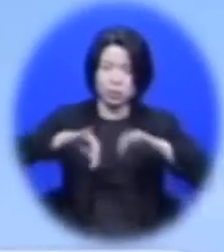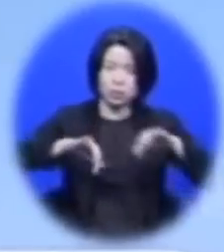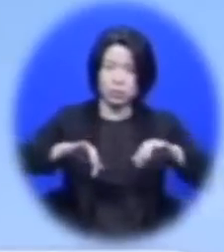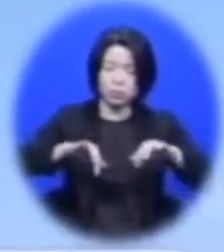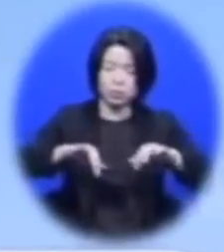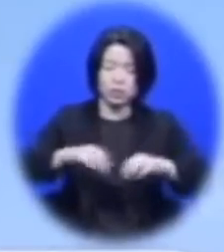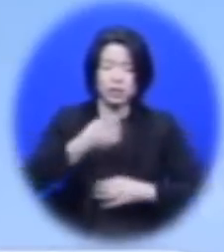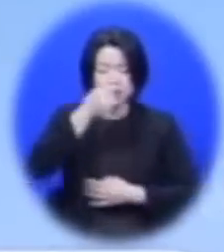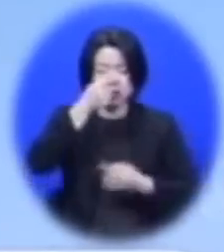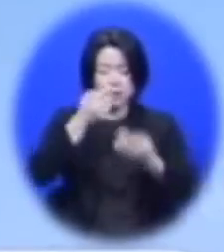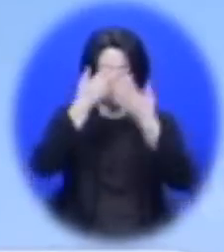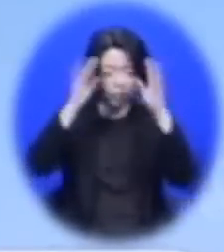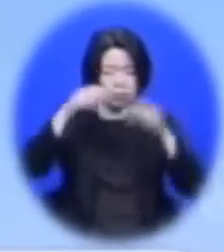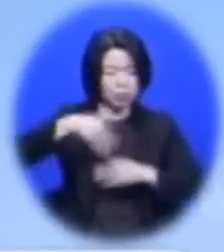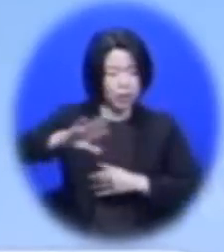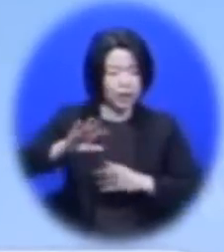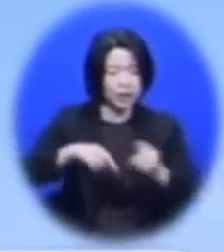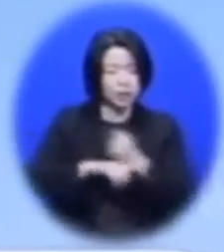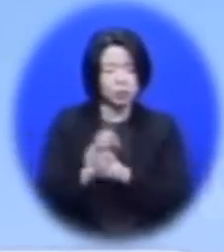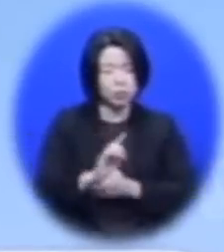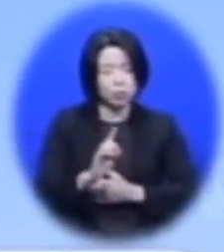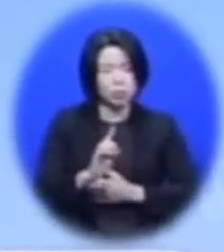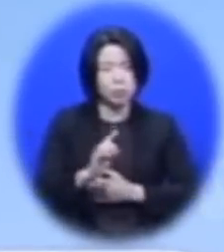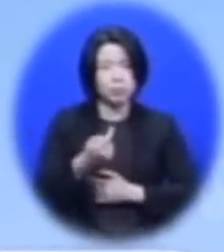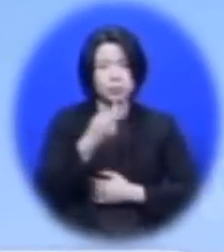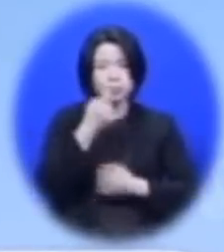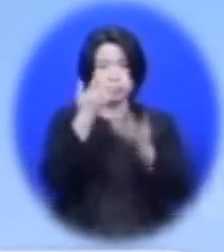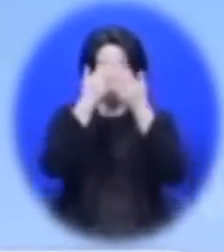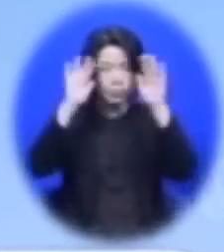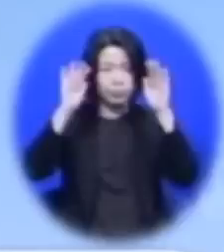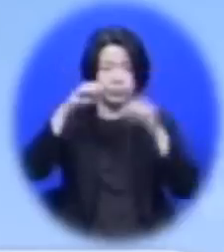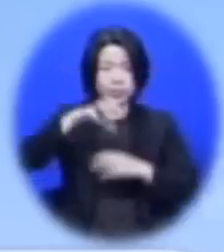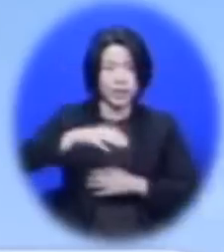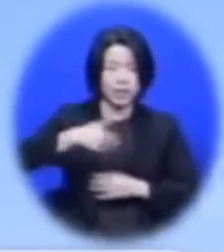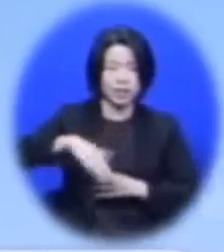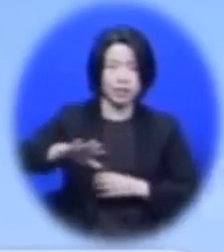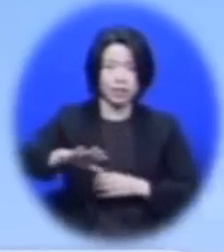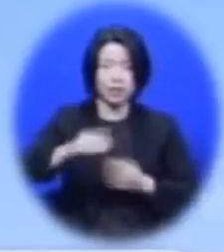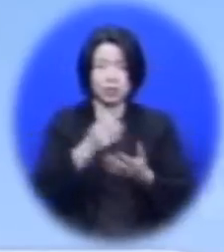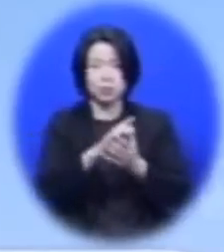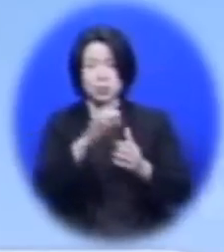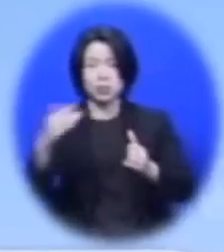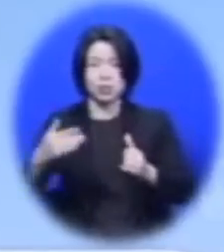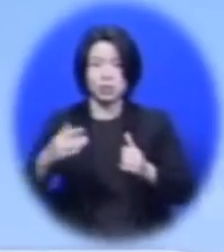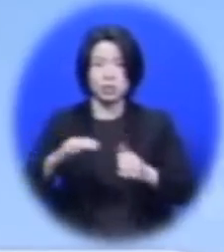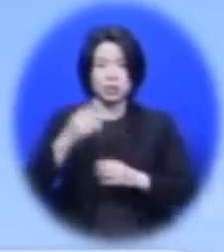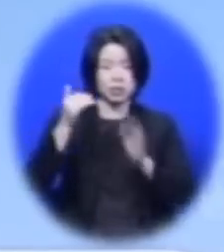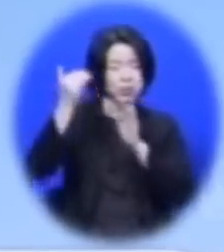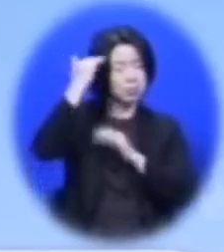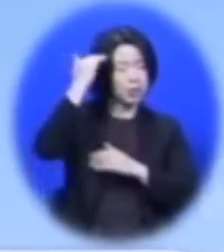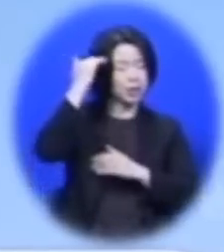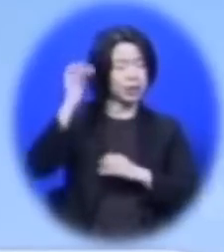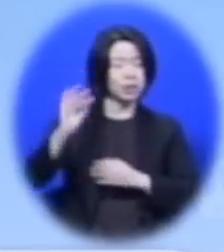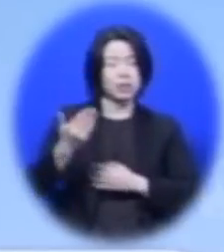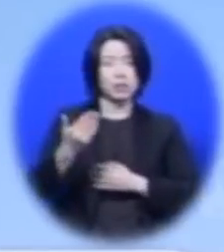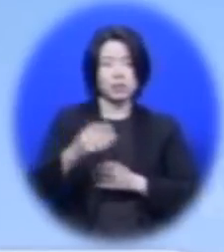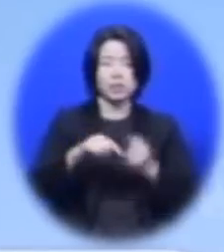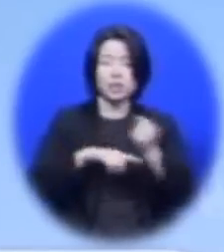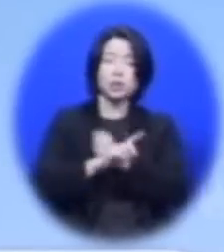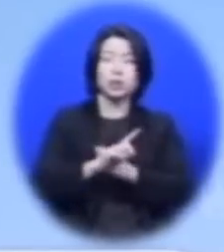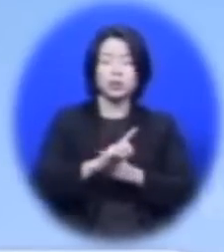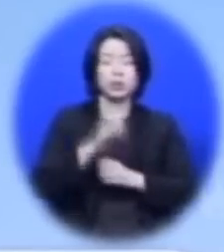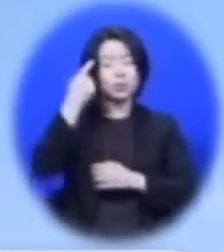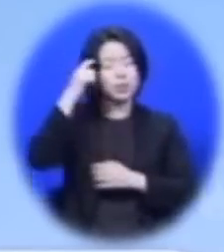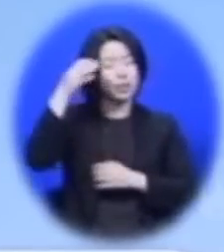뭐지? 인도 땅을 벗어나는데 걸림돌이 될 만한 것들을 하나씩 떠올려 본다. 가장